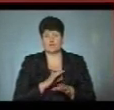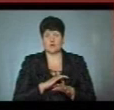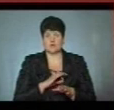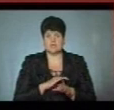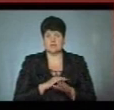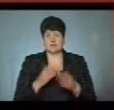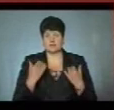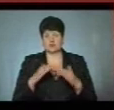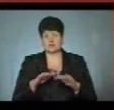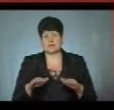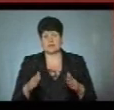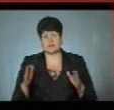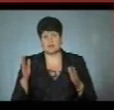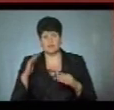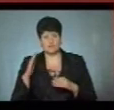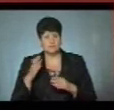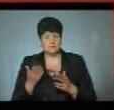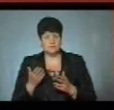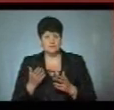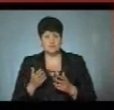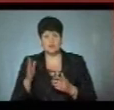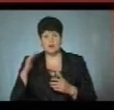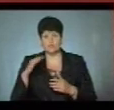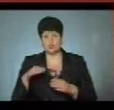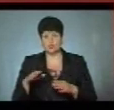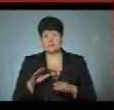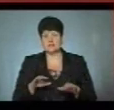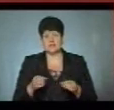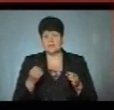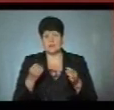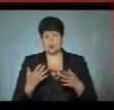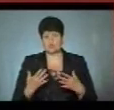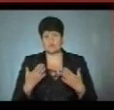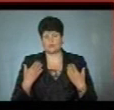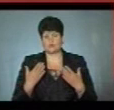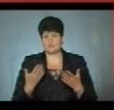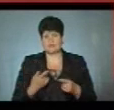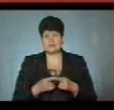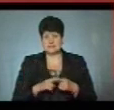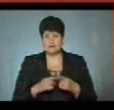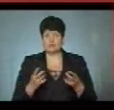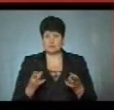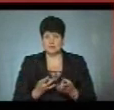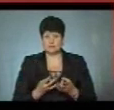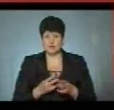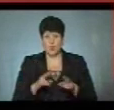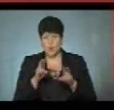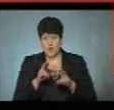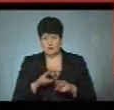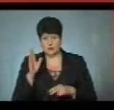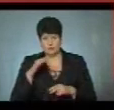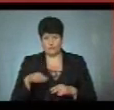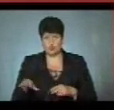відпочинку дітей на водоймі. Тобто на водоймі діти так не просто так відпочивати, це потрібно оглянути